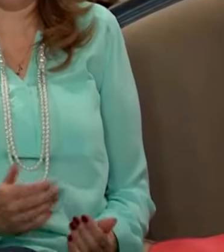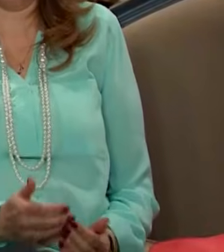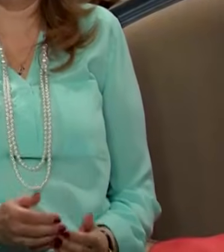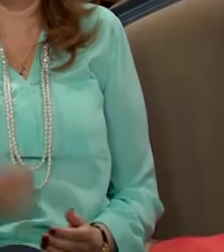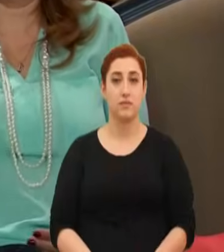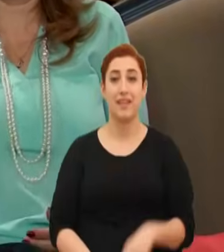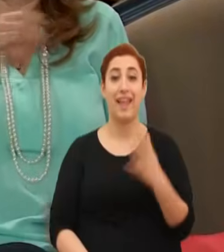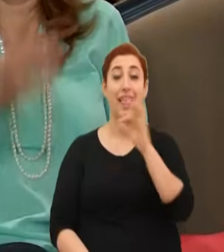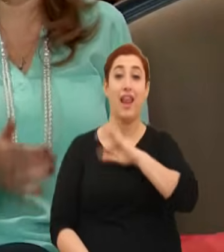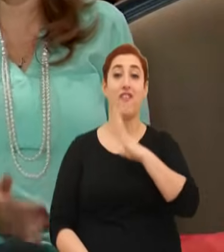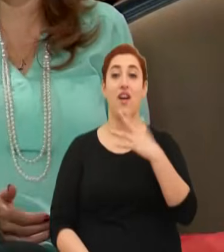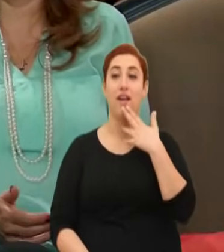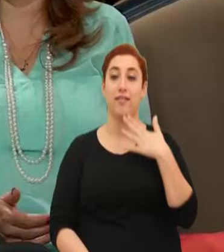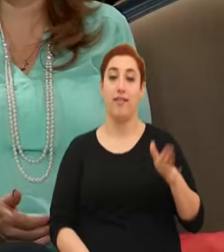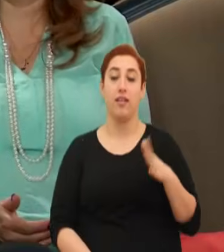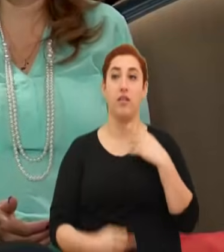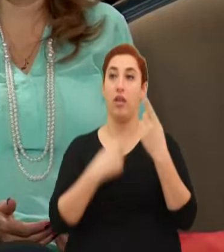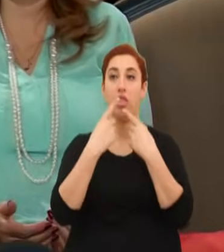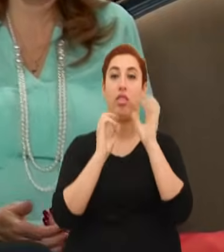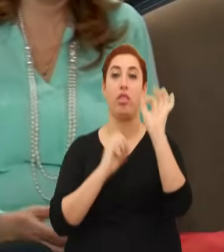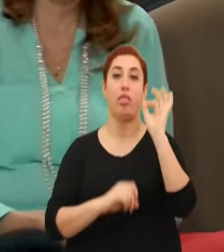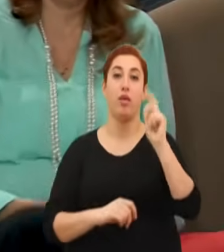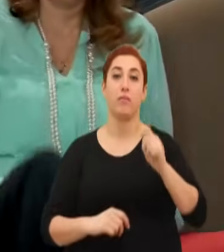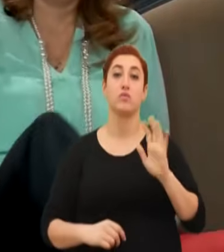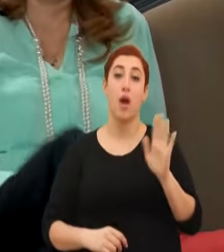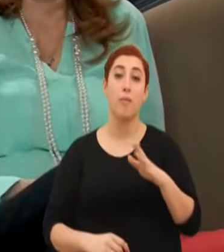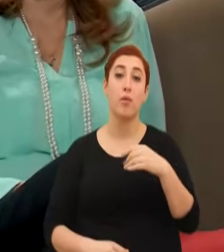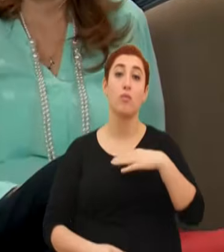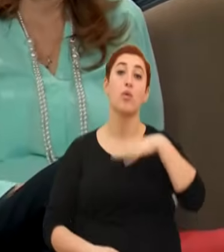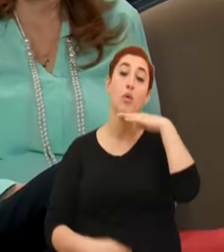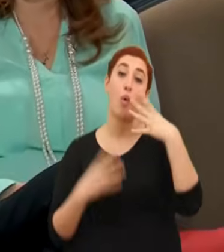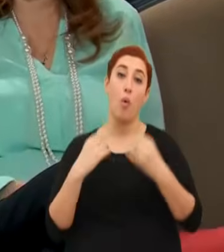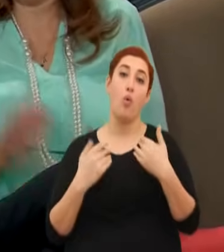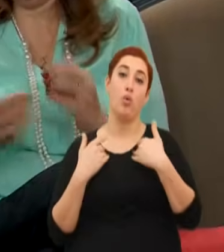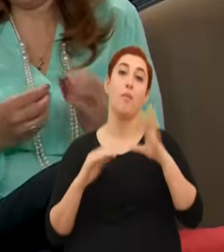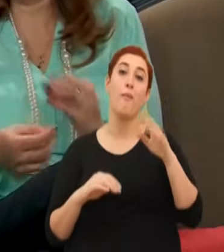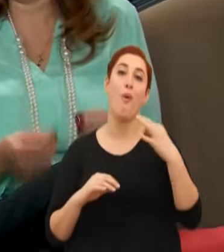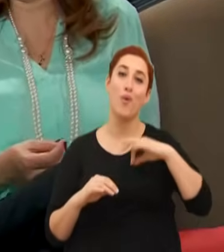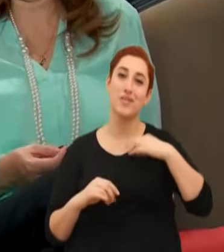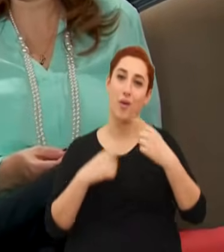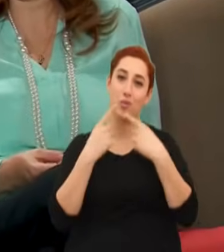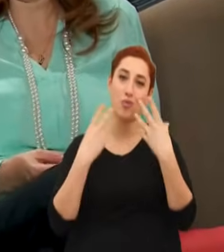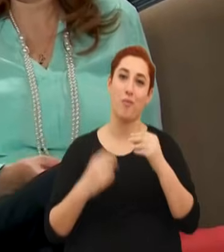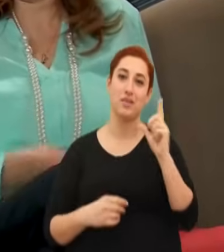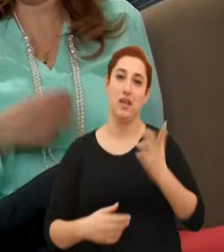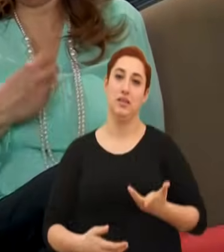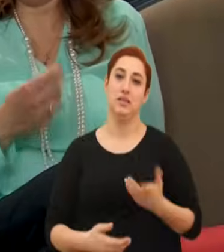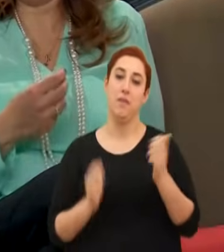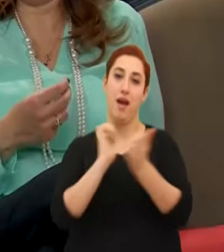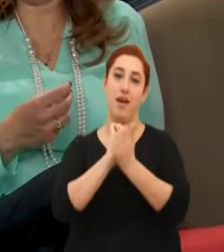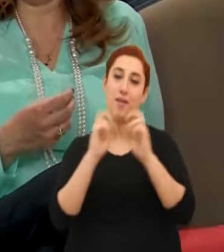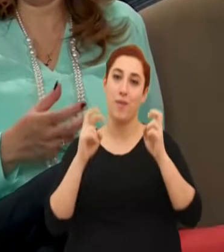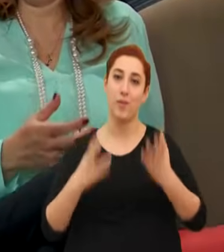Ne gerek yok acaba kadının yanında yani şimdi? Ama buraya kadar da geldi artık. Ama özel konuşmalar bunlar,